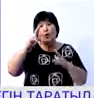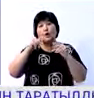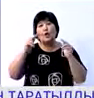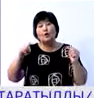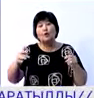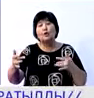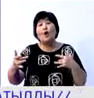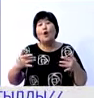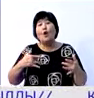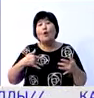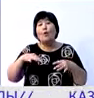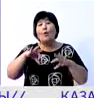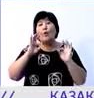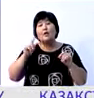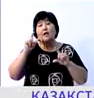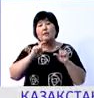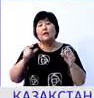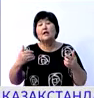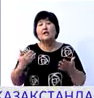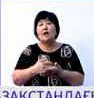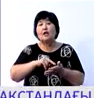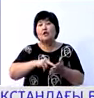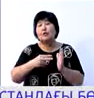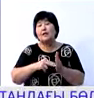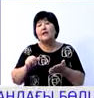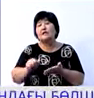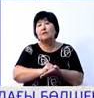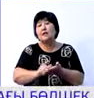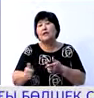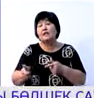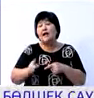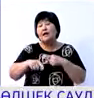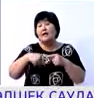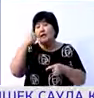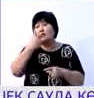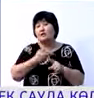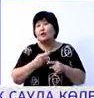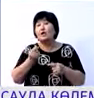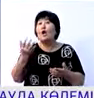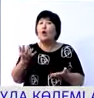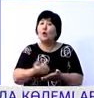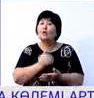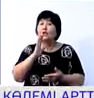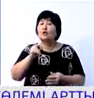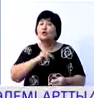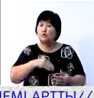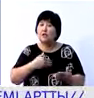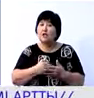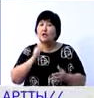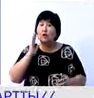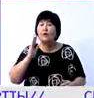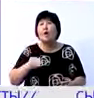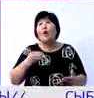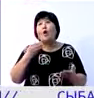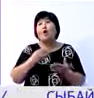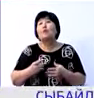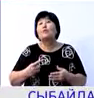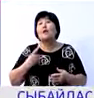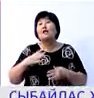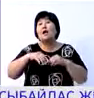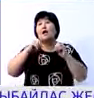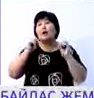өнер мектебінің жаңа ғимаратының жобалау сметалық құжаттары жасап қойдық. Келесі жылы соған қол жеткізсек деп біз жұмыс жасаудамыз. Құрметті мамандық